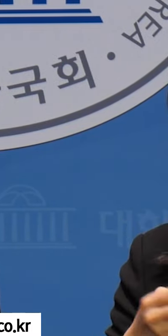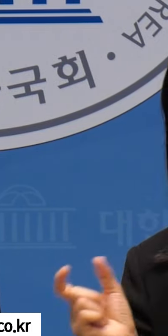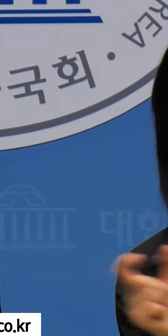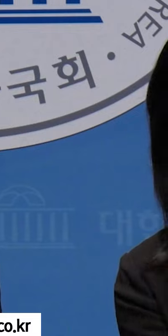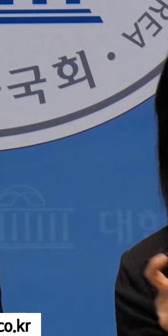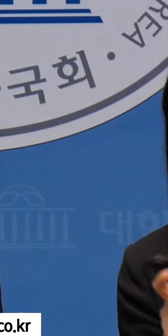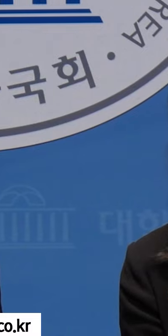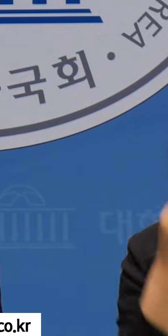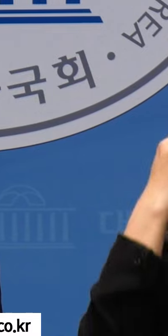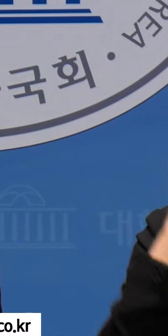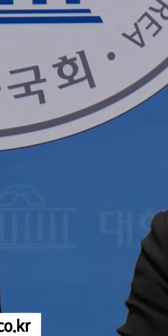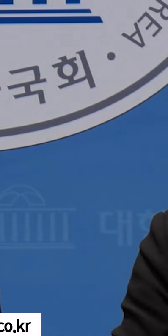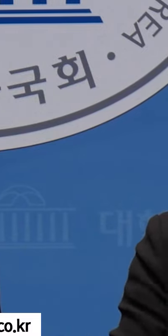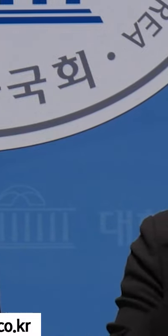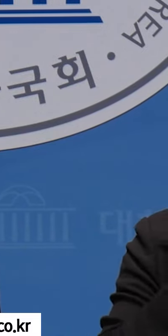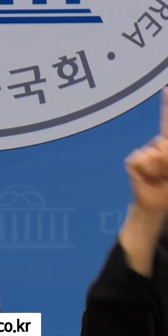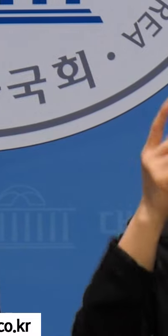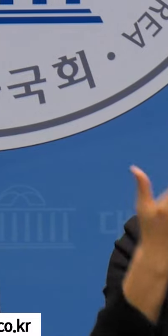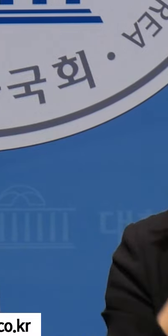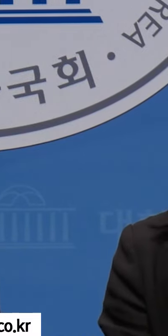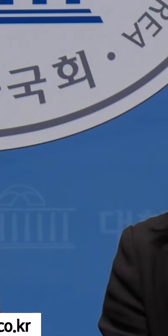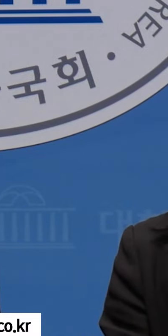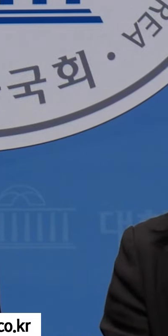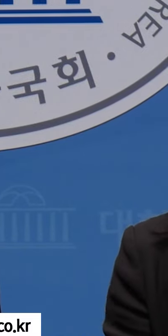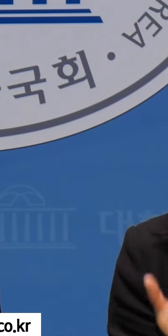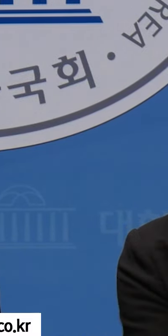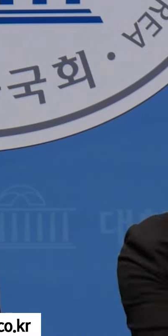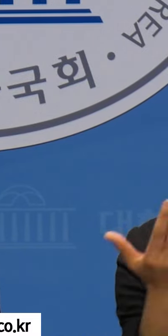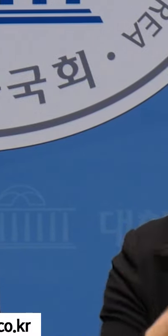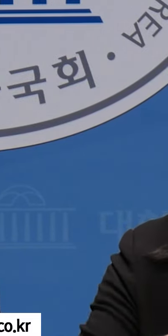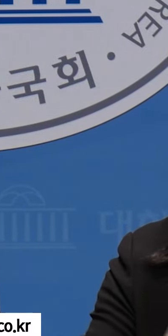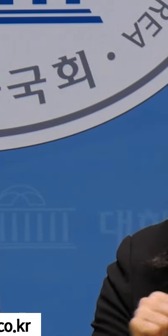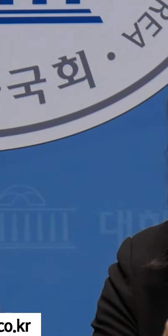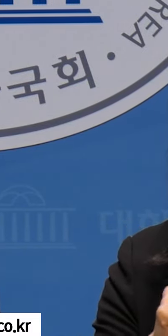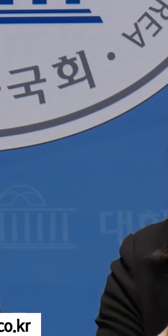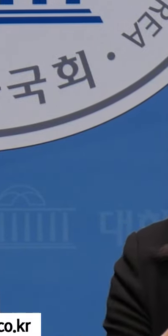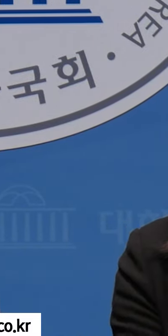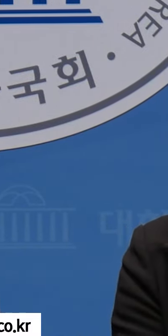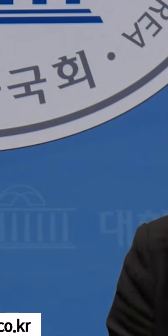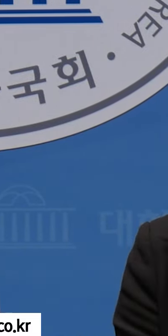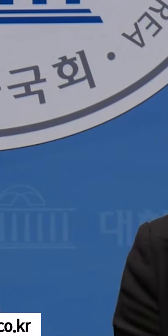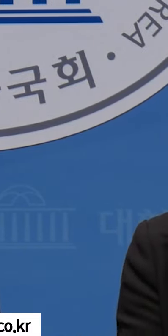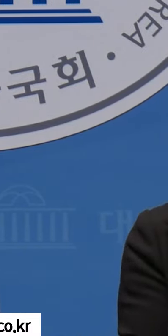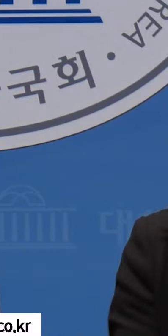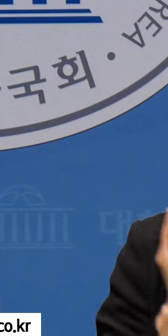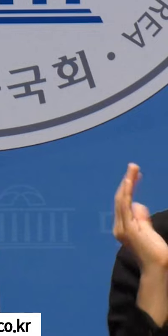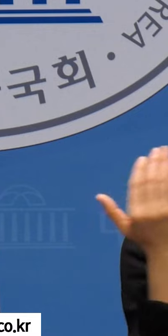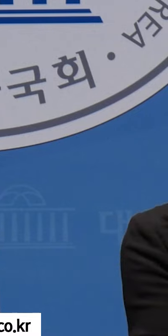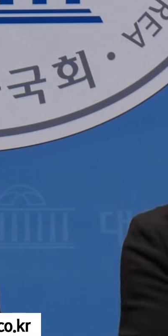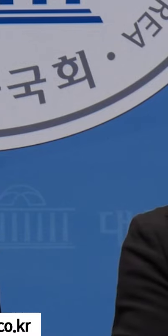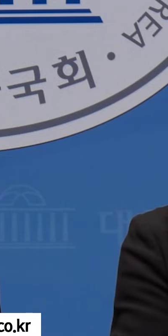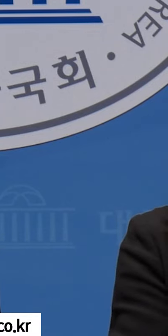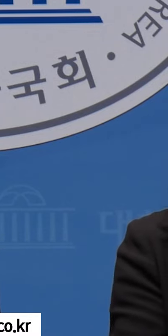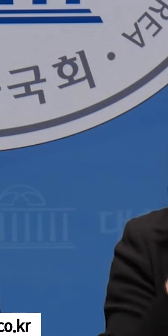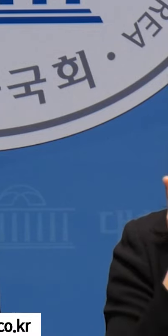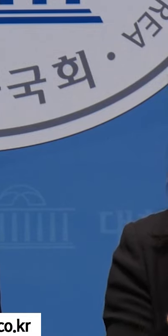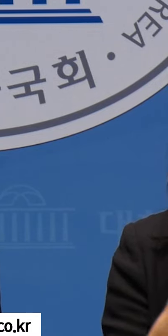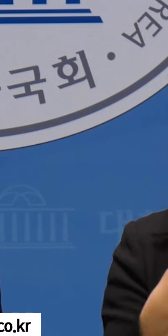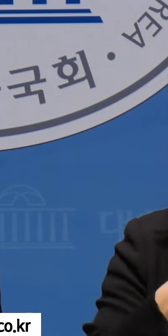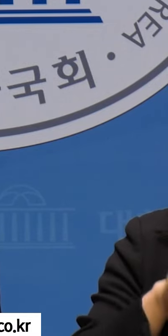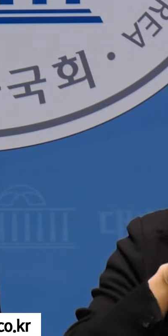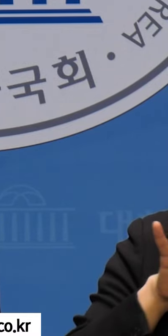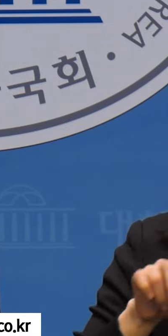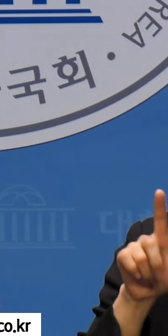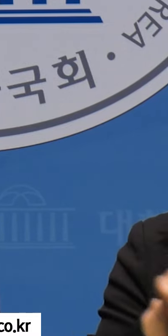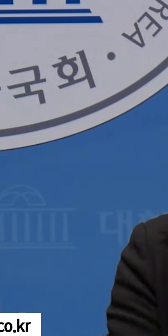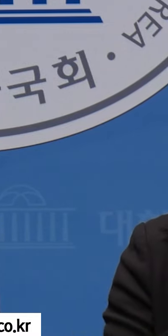것입니다. 국민 여러분의 작은 행동이 모이면 독도를 지키는 큰 힘이 될 것입니다.